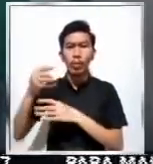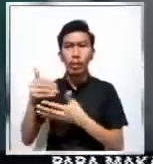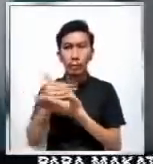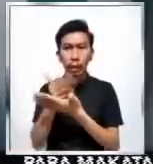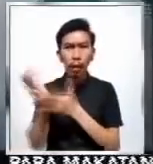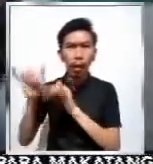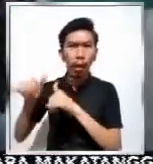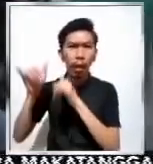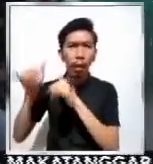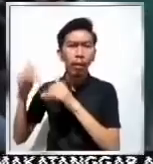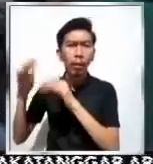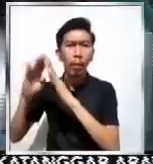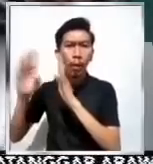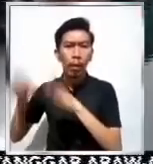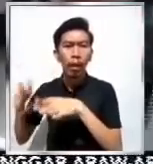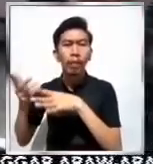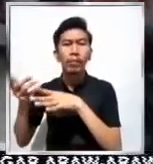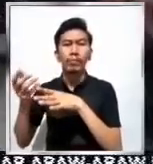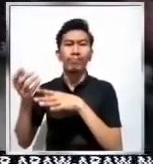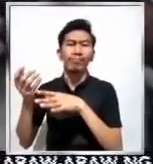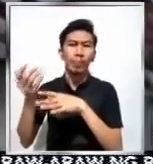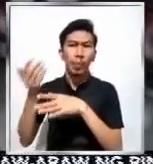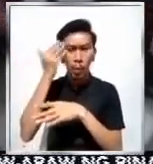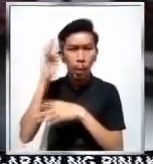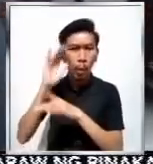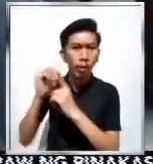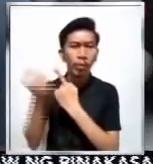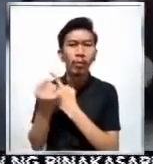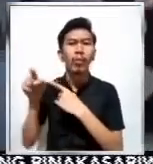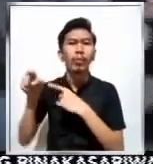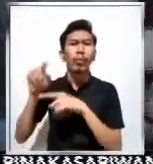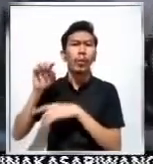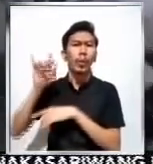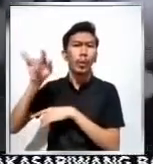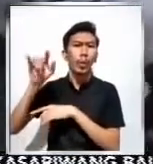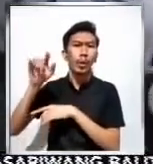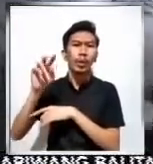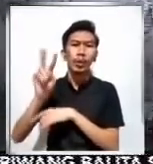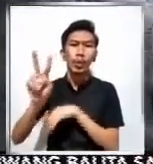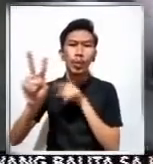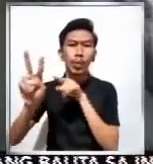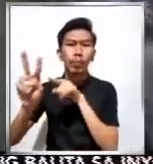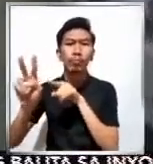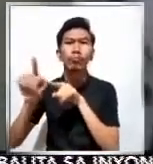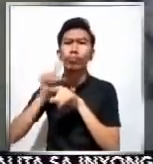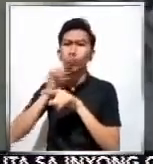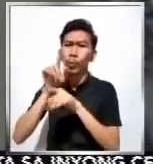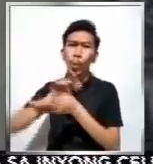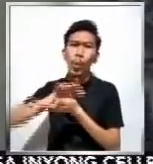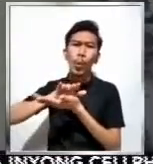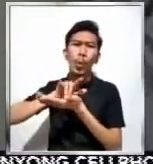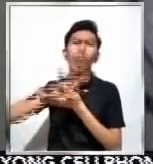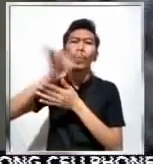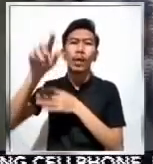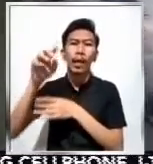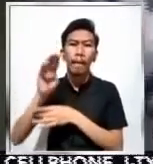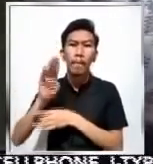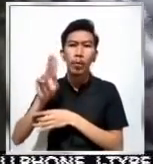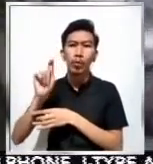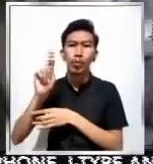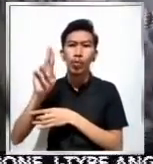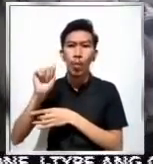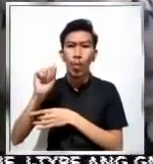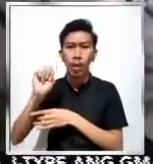Lorna Aquino na nakausap namin sa NAIA Terminal 2. Pauwi na dapat siya ng Butuan, pero canceled ang flight dahil sa MECQ. Dito